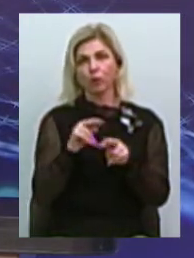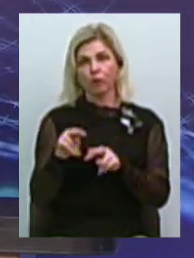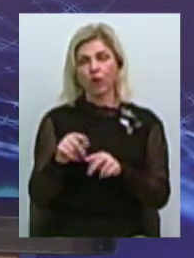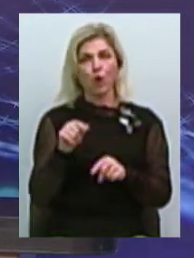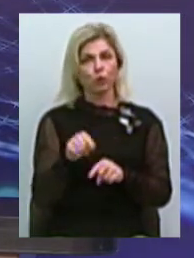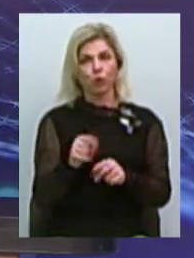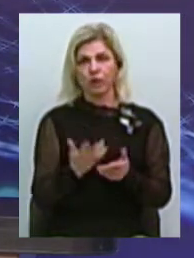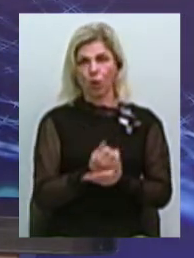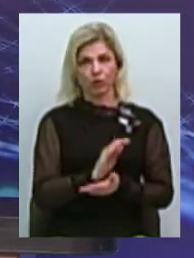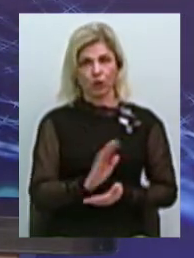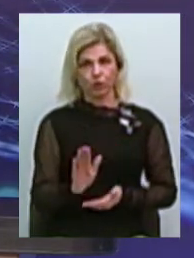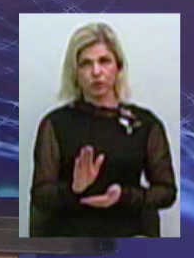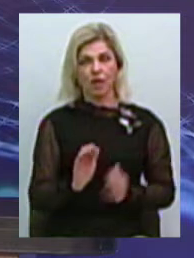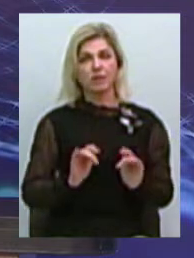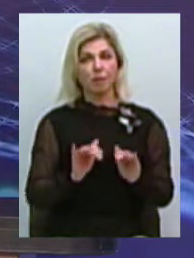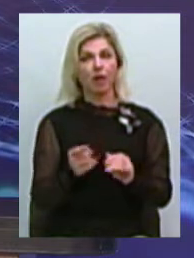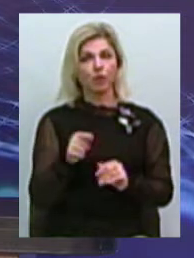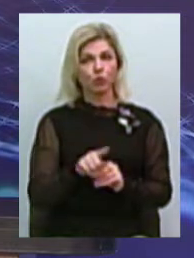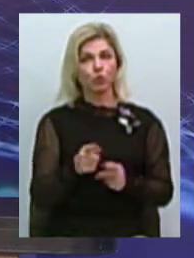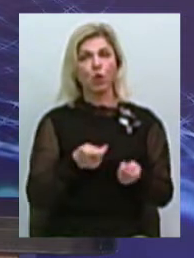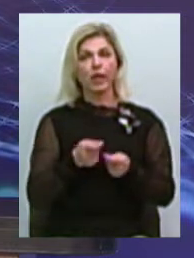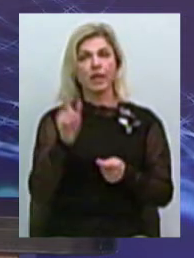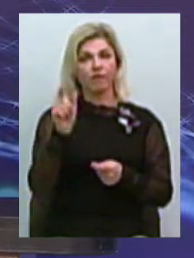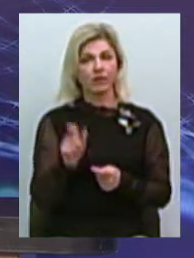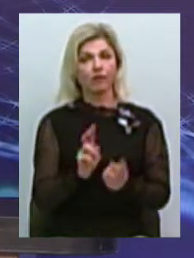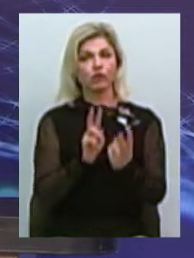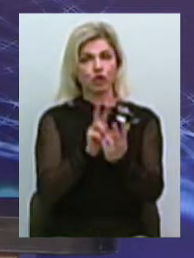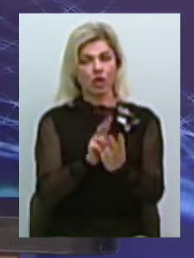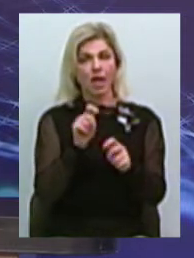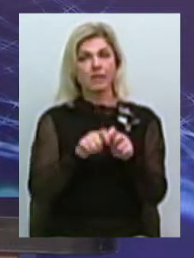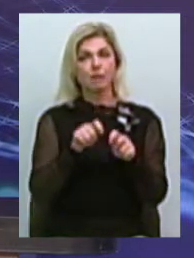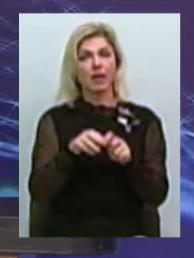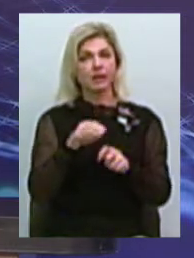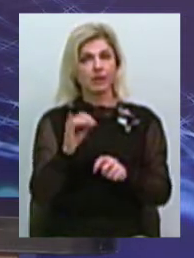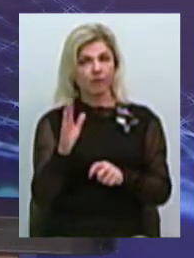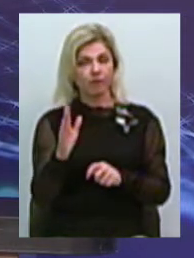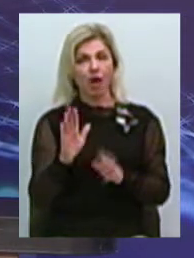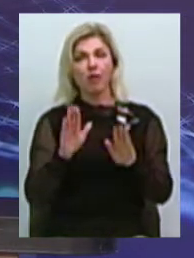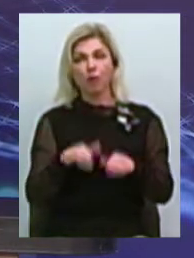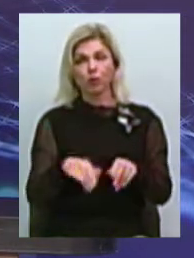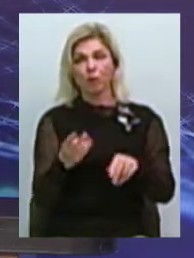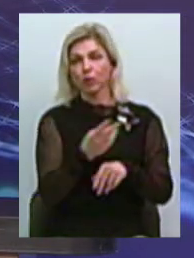не одержується. Справа в тім, що керівник зустрічає цих експертів, далі експерти абсолютно вільно